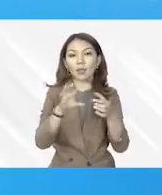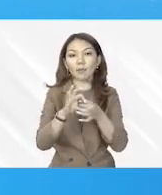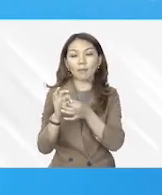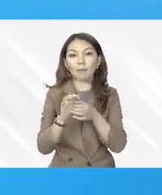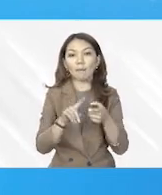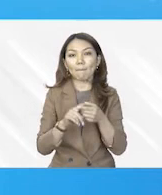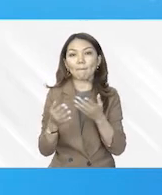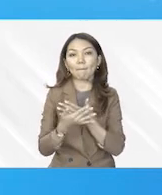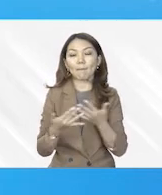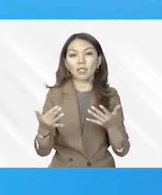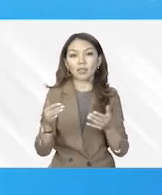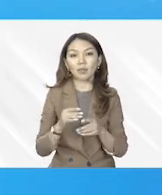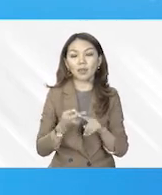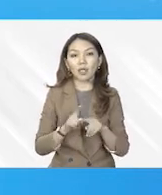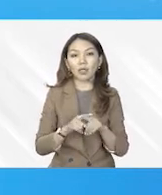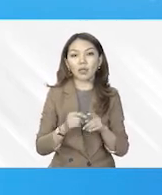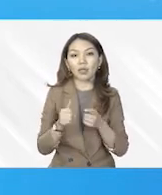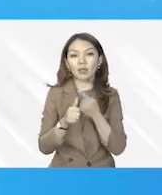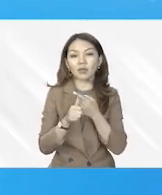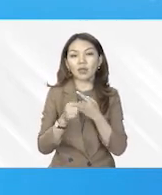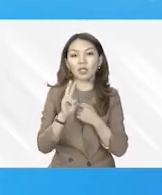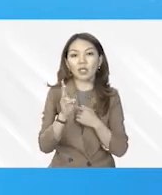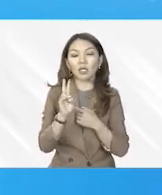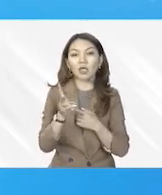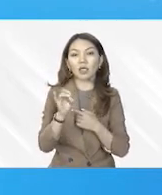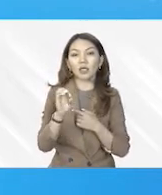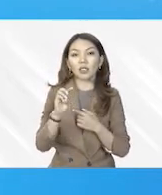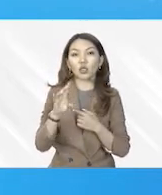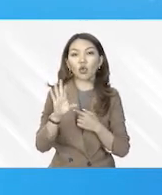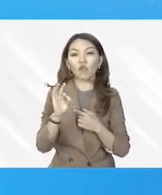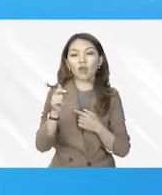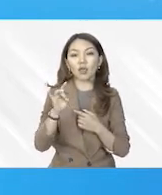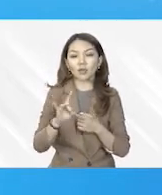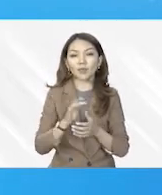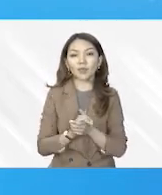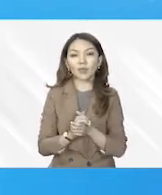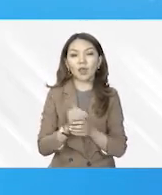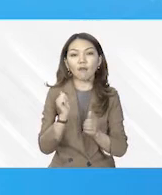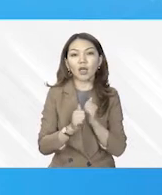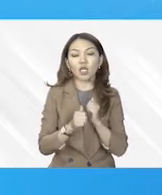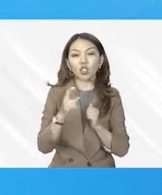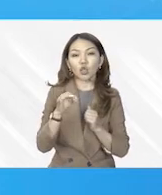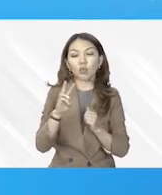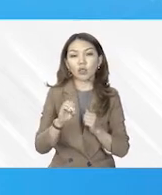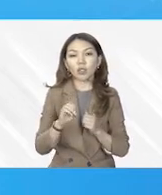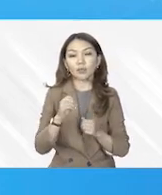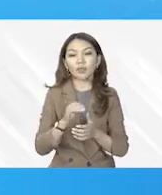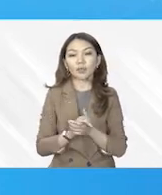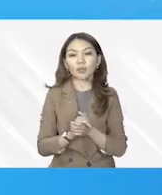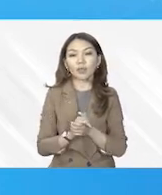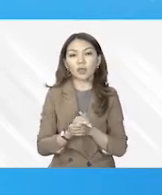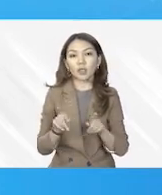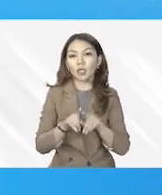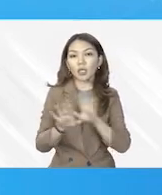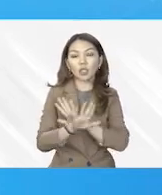называется рекомбинация или кроссинговер. После кроссинговера сестринские хроматиды в каждой хромосоме более не идентичны друг